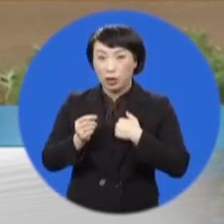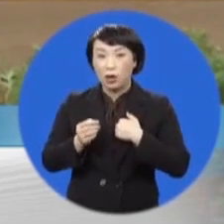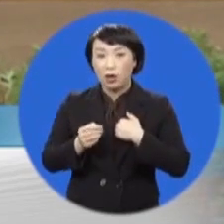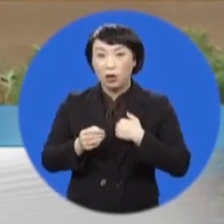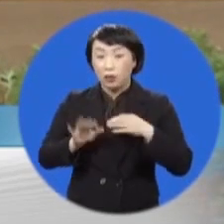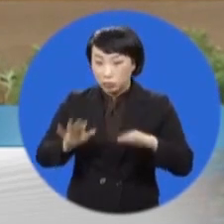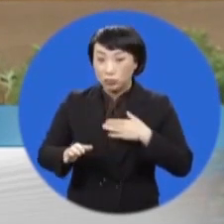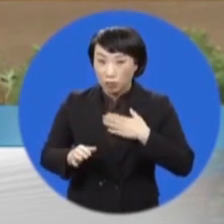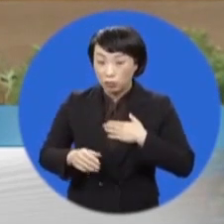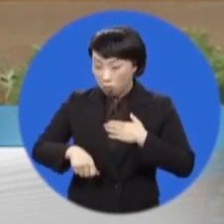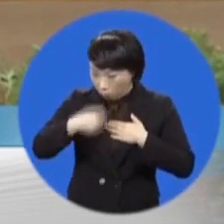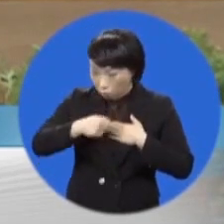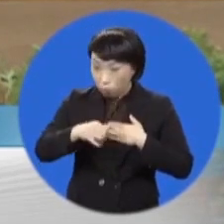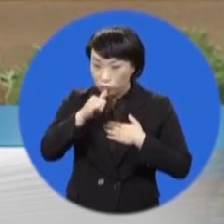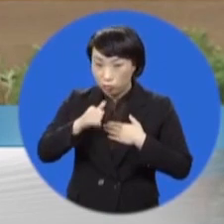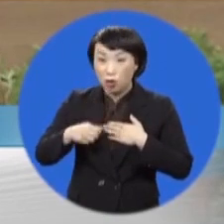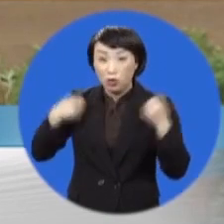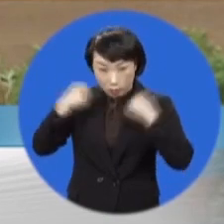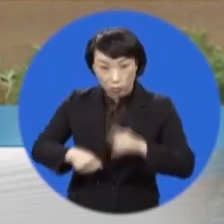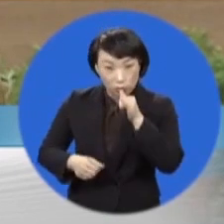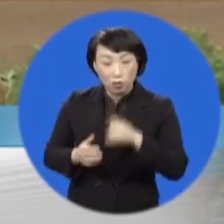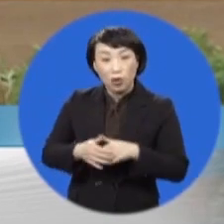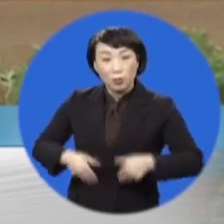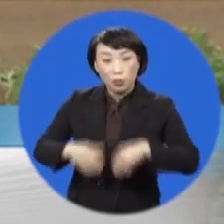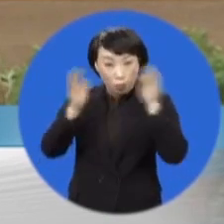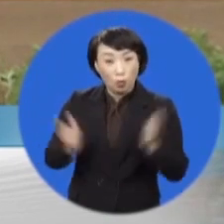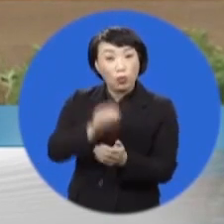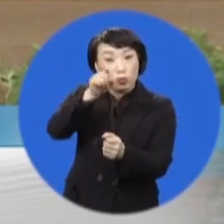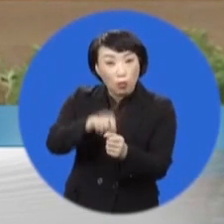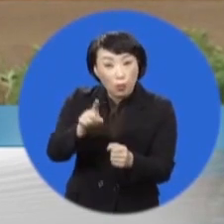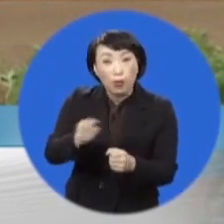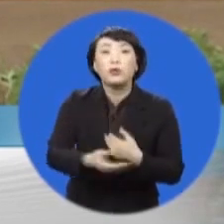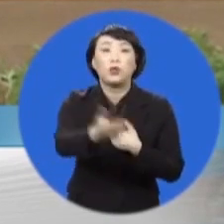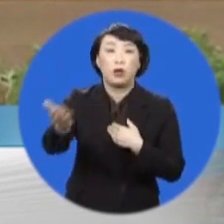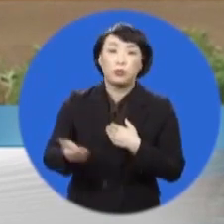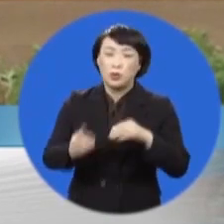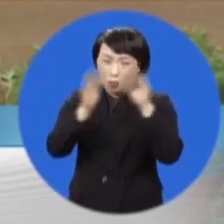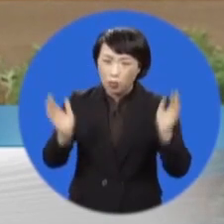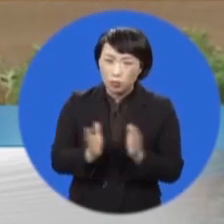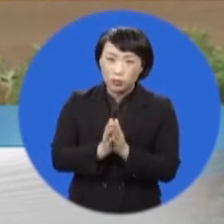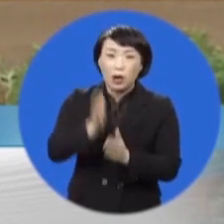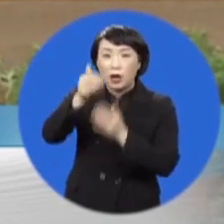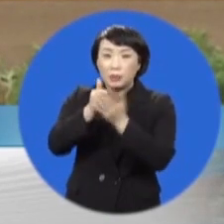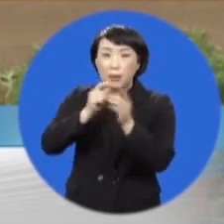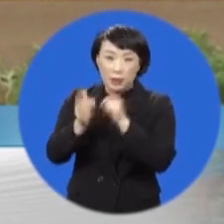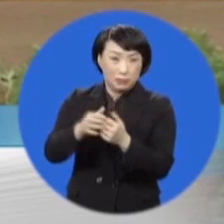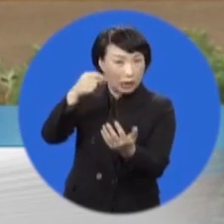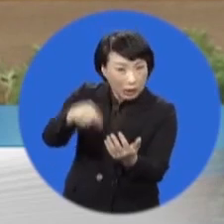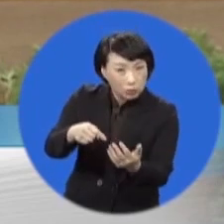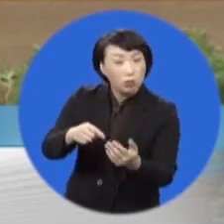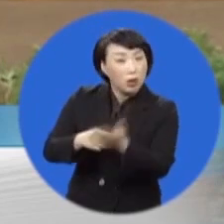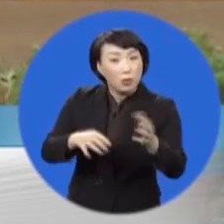쭈 입기 우 이 필요 톤이다 뭐냐 여러분들을 참 못 말씀을 가르치고